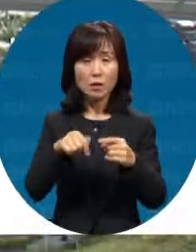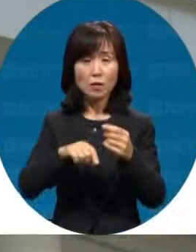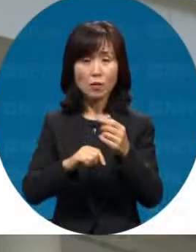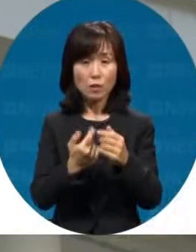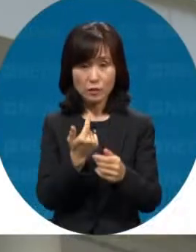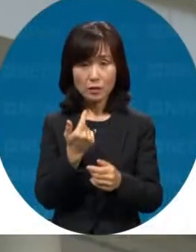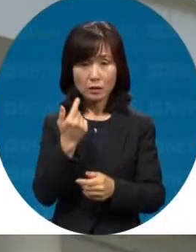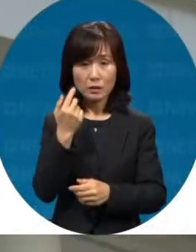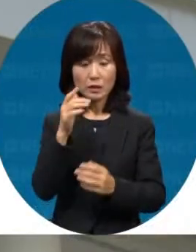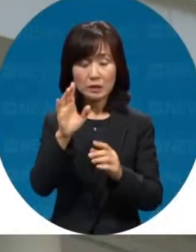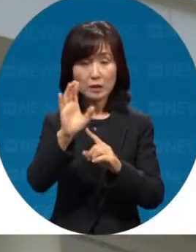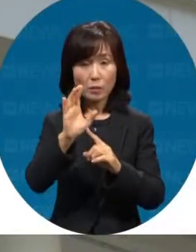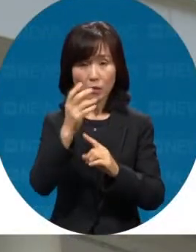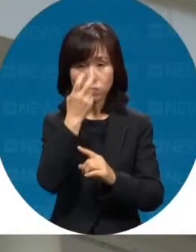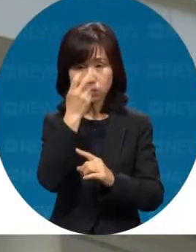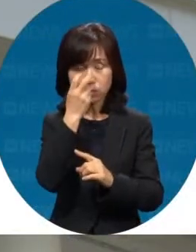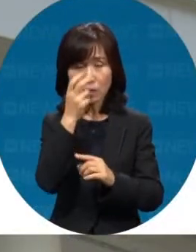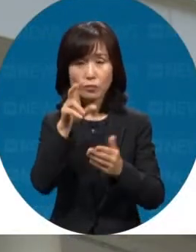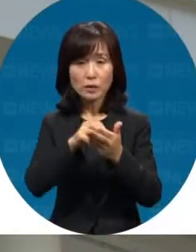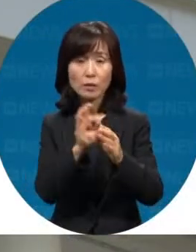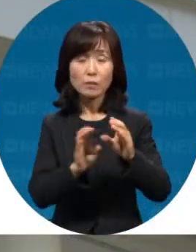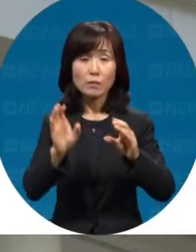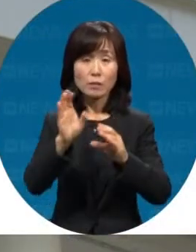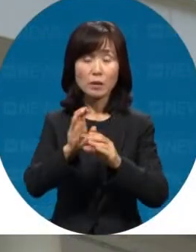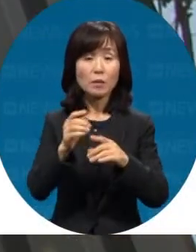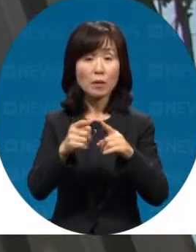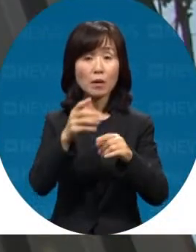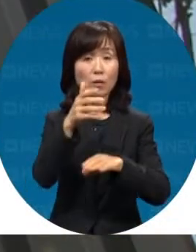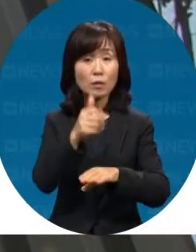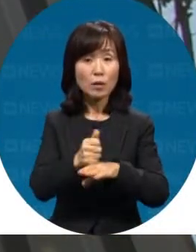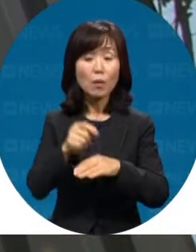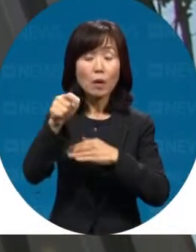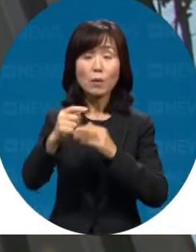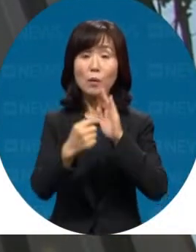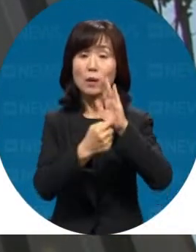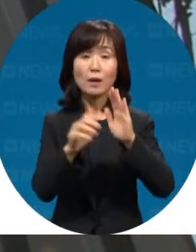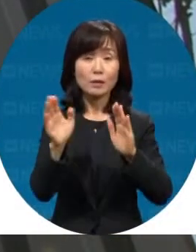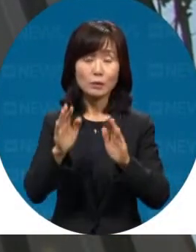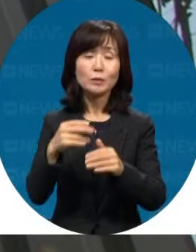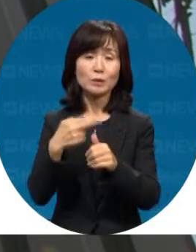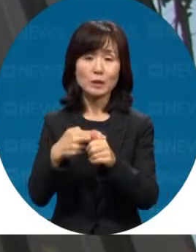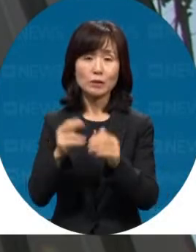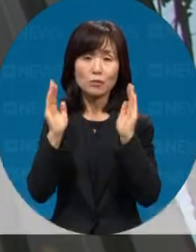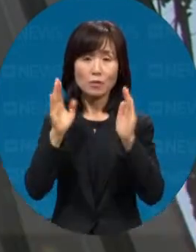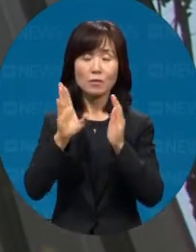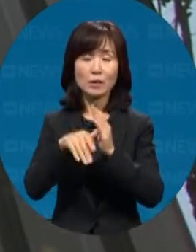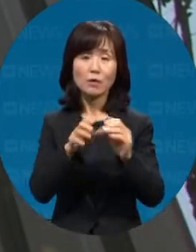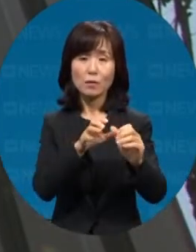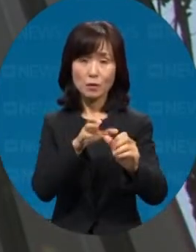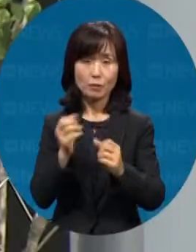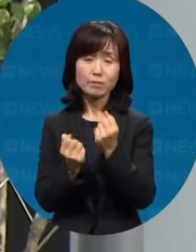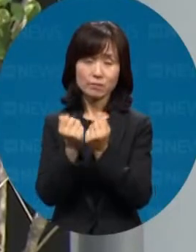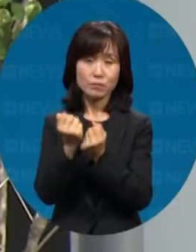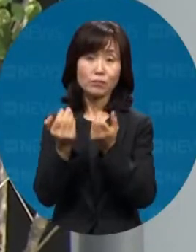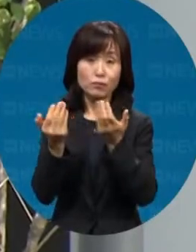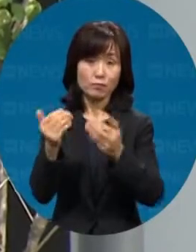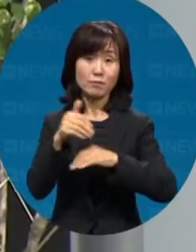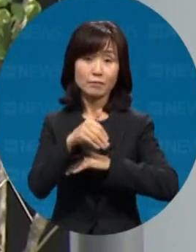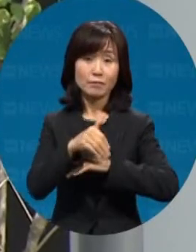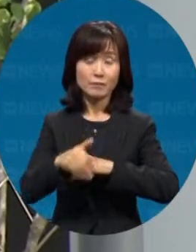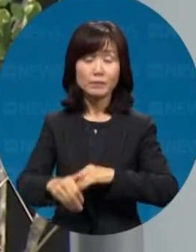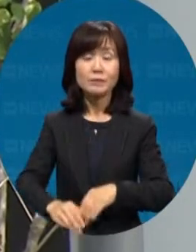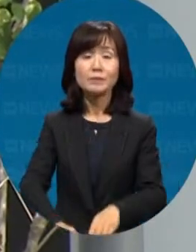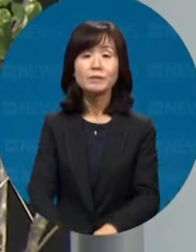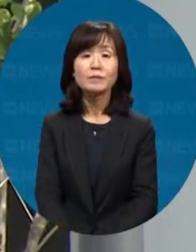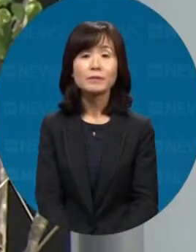점검의 문제를 보완해 쓰며 평가결과 린 외부에 공개하지 않고 교세가 수업에 만 활용하도록 안내 하겠다고 밝혔습니다